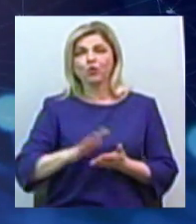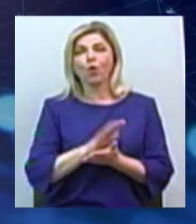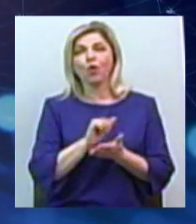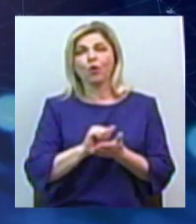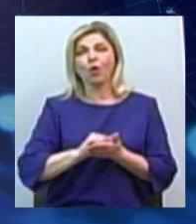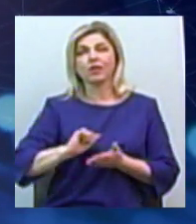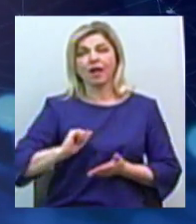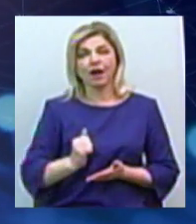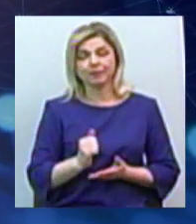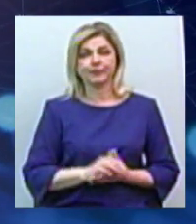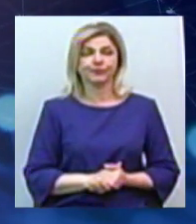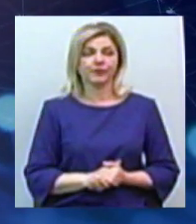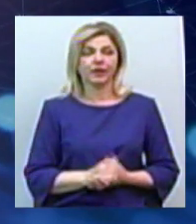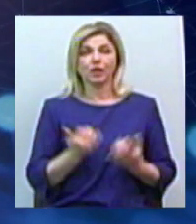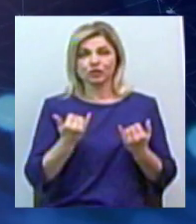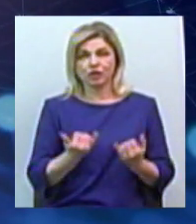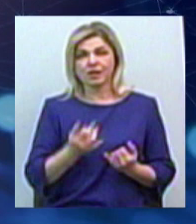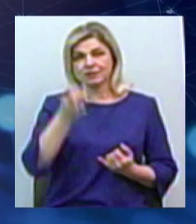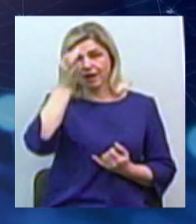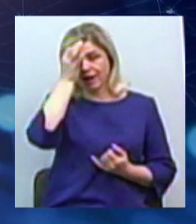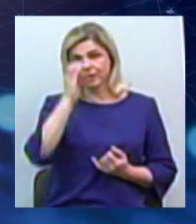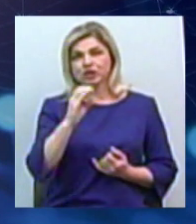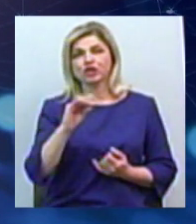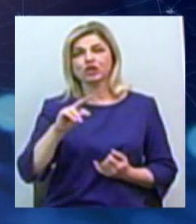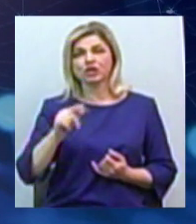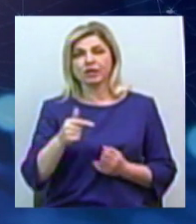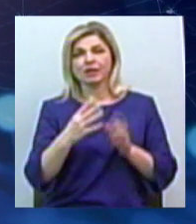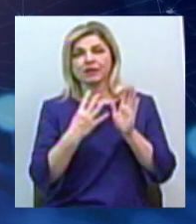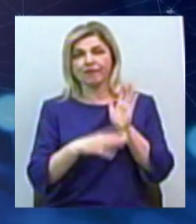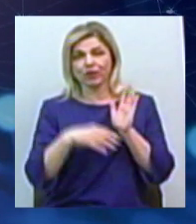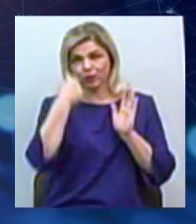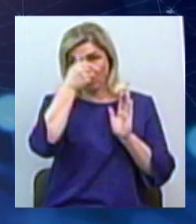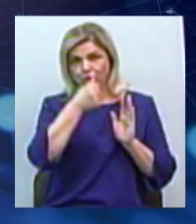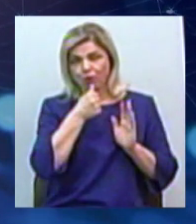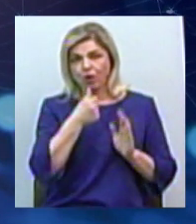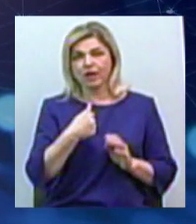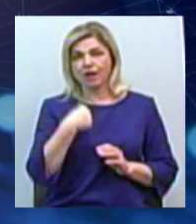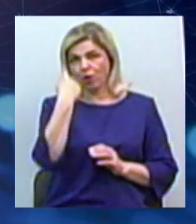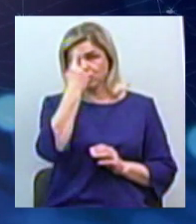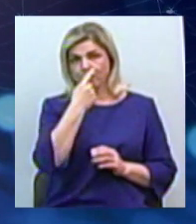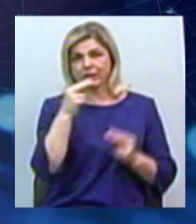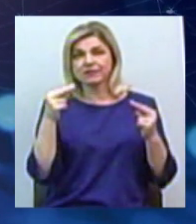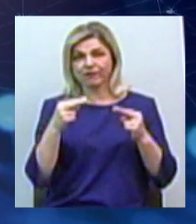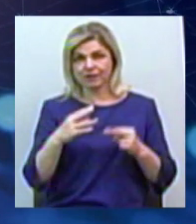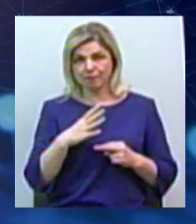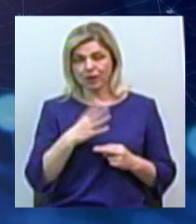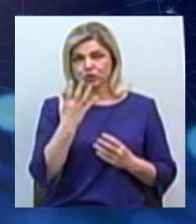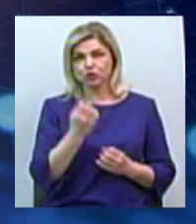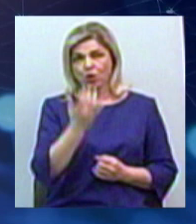От щойно згадували про січень 90-го року. Я особисто був свідком того, як ще влітку